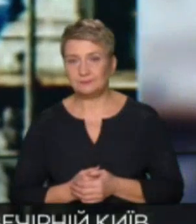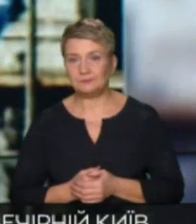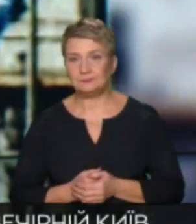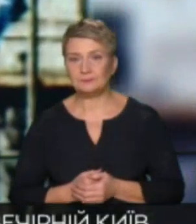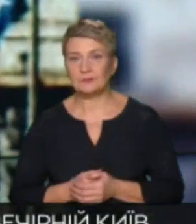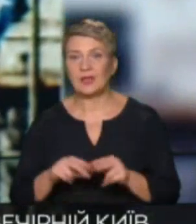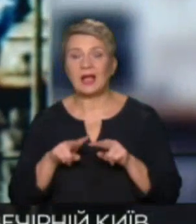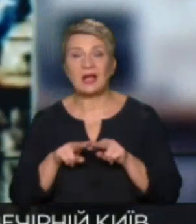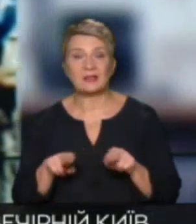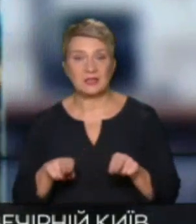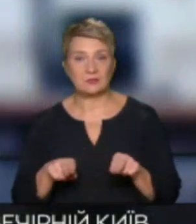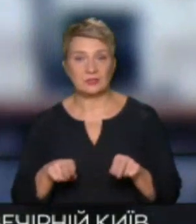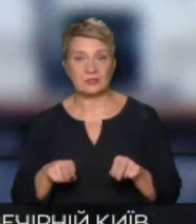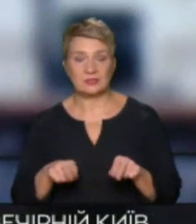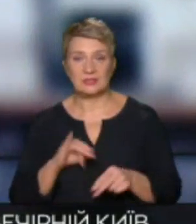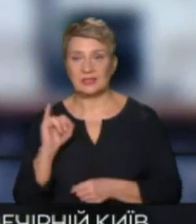А також